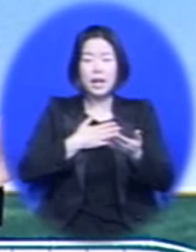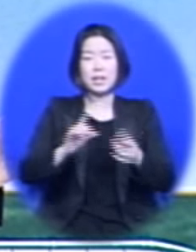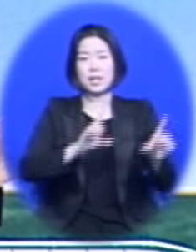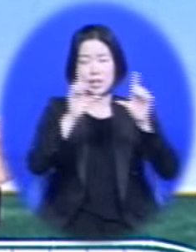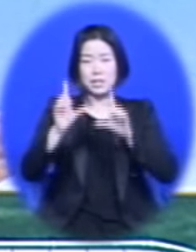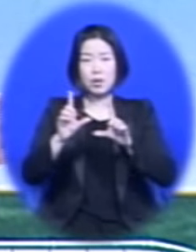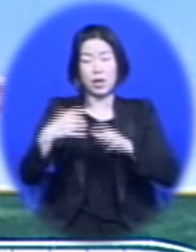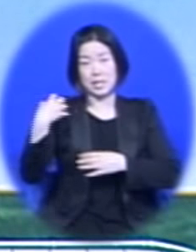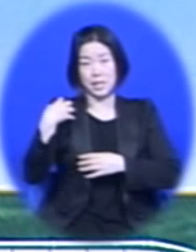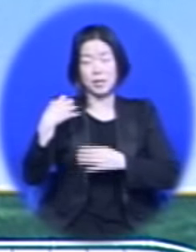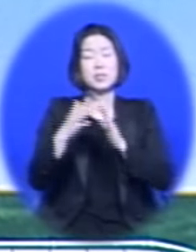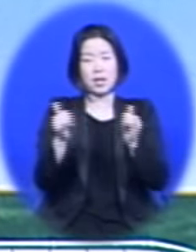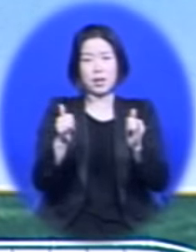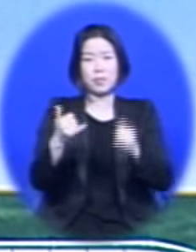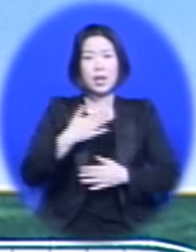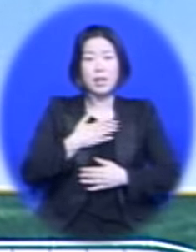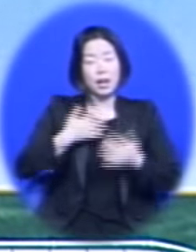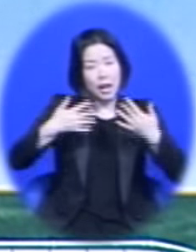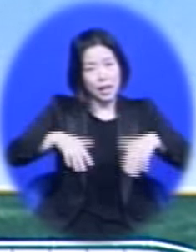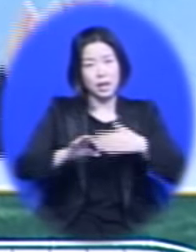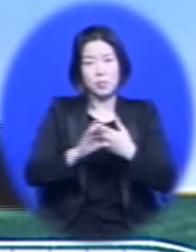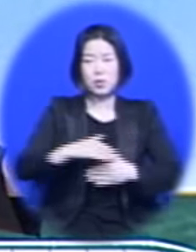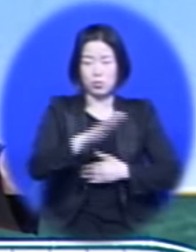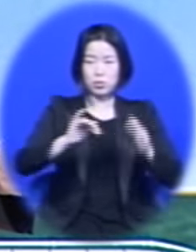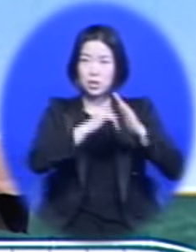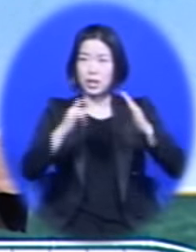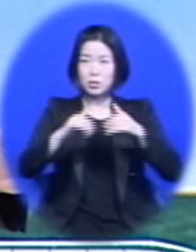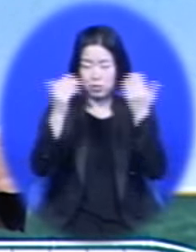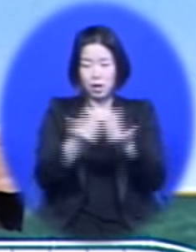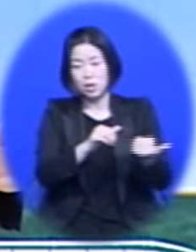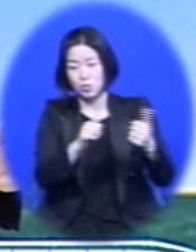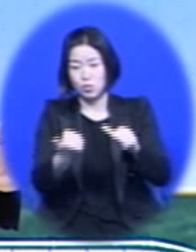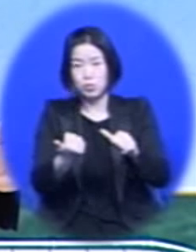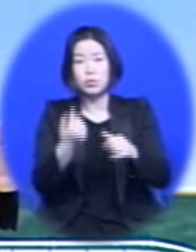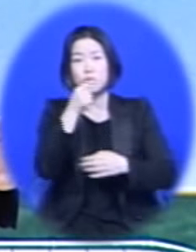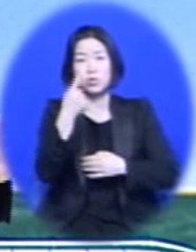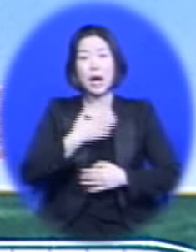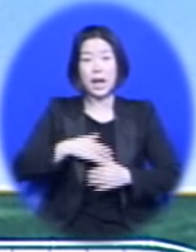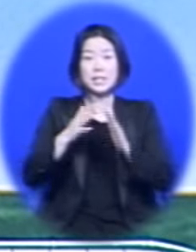사람. 내가 약하면 우리 가족 다 죽는 줄로 생각하는 사람.